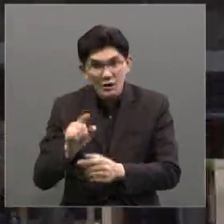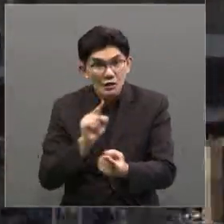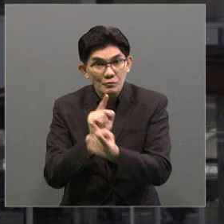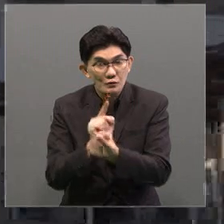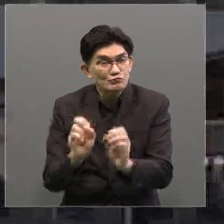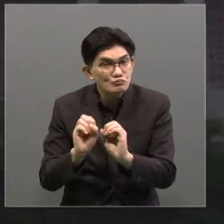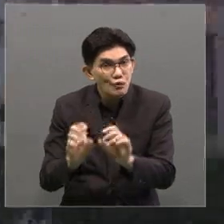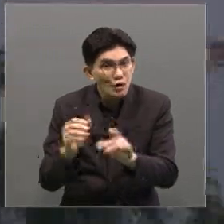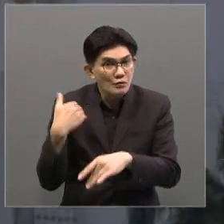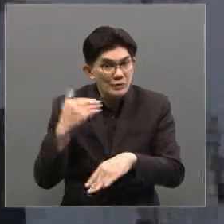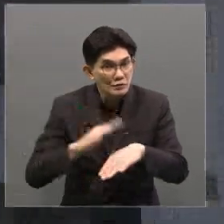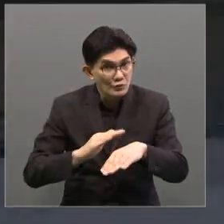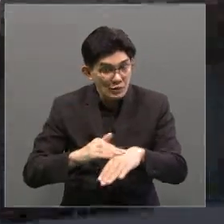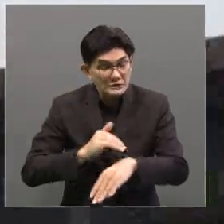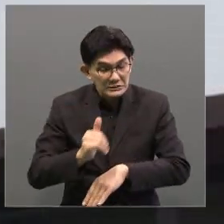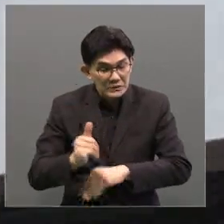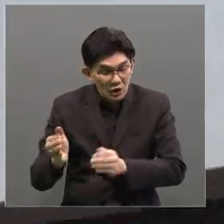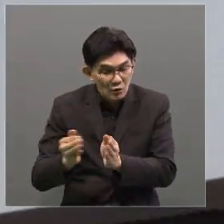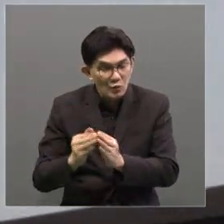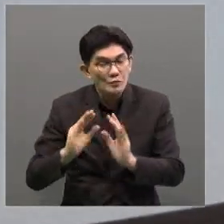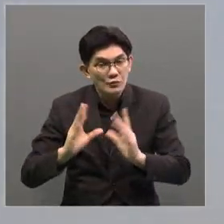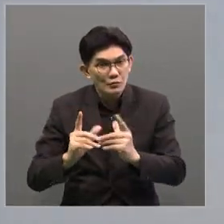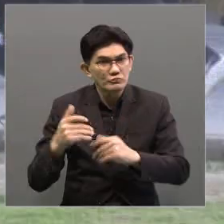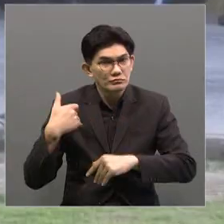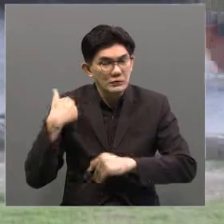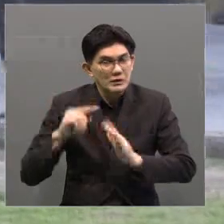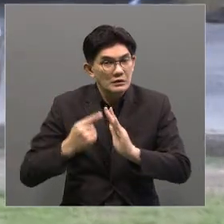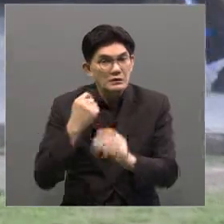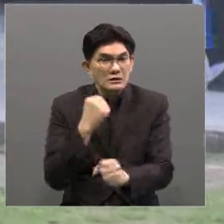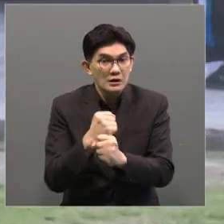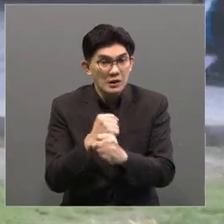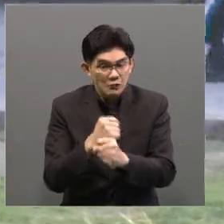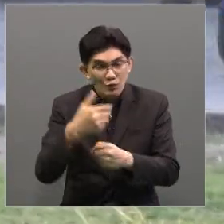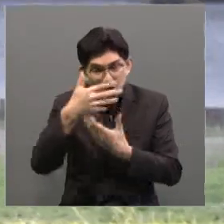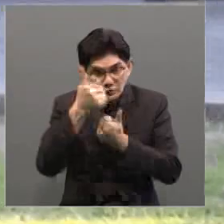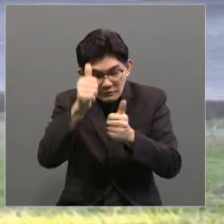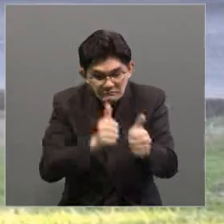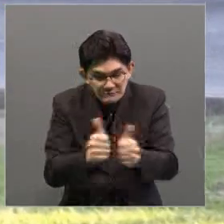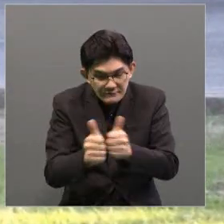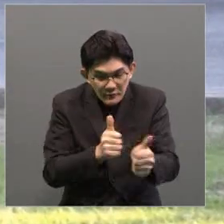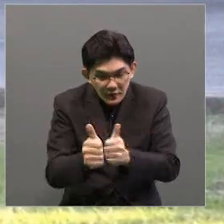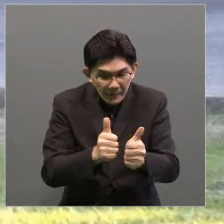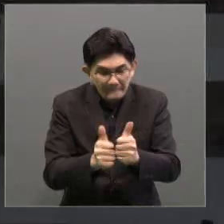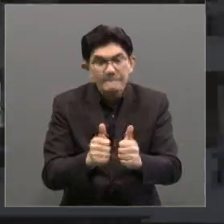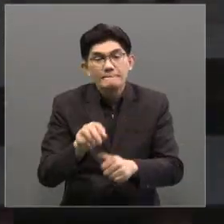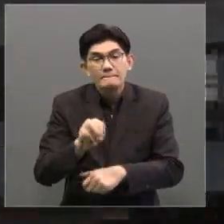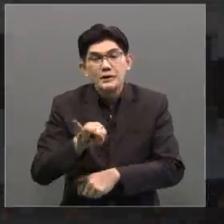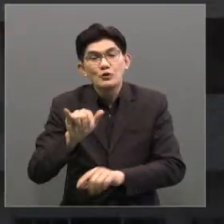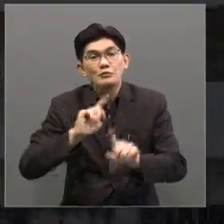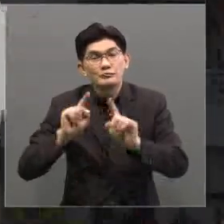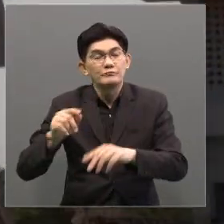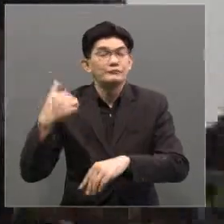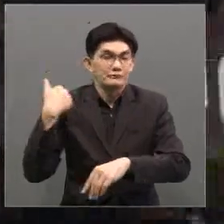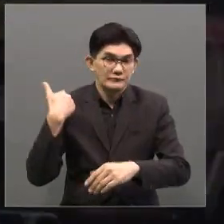รวัฒน์และได้ชักชวนให้ตนเข้ามาอยู่ในชมรมจึงเป็นจุดเริ่มต้นให้น้องน็อตเริ่มแข่งขันในสนามระดับชั้นมัธยมนับแต่นั้นม